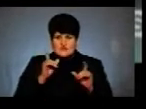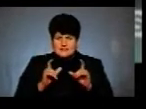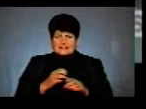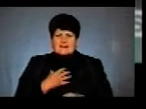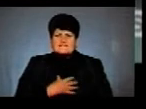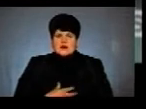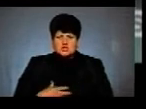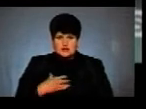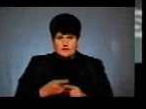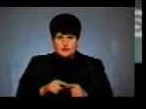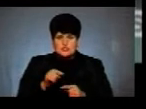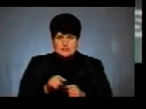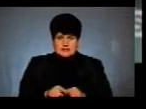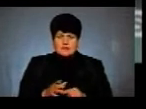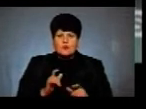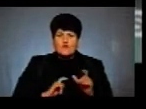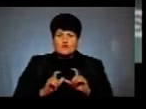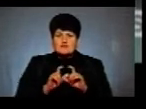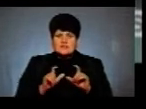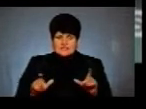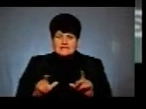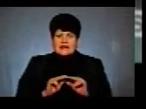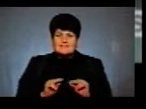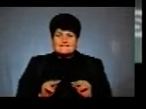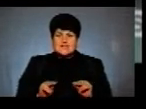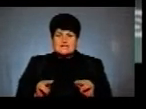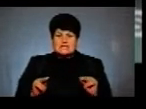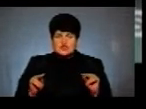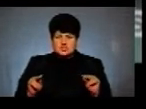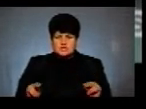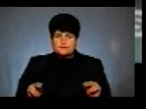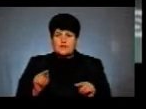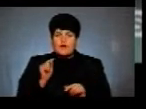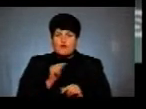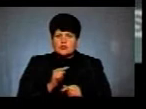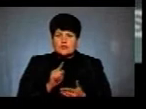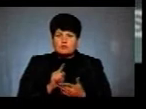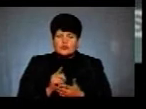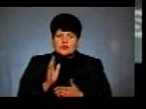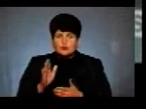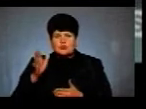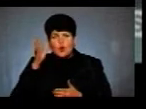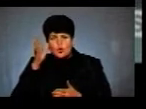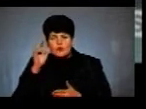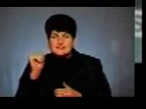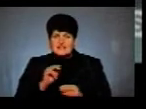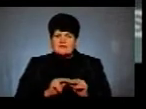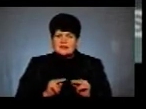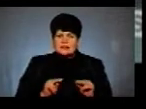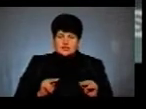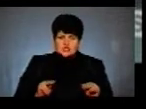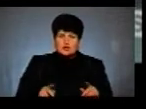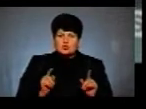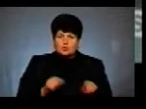тому що все ж таки в університетах викладачі, вони повинні бути і науковці, і викладачами, тому